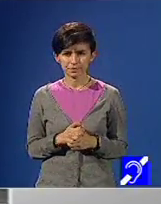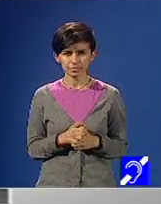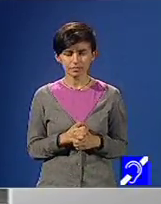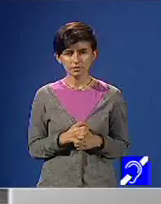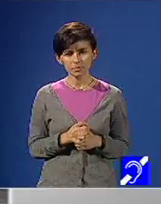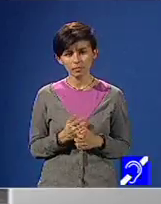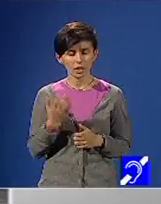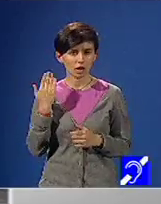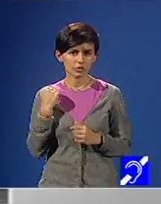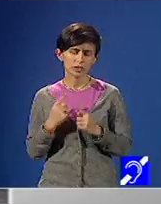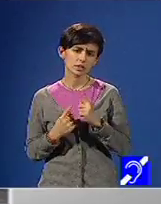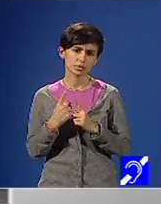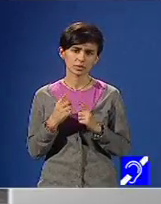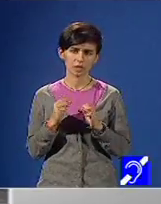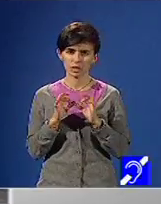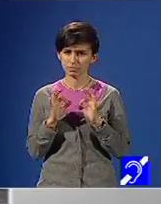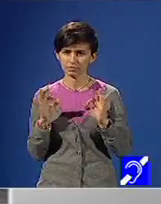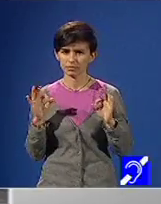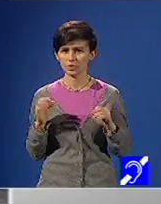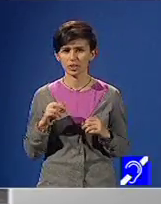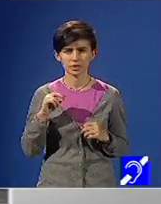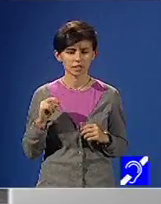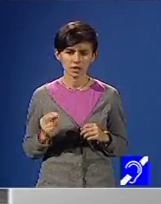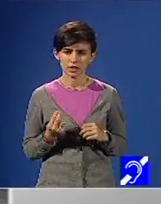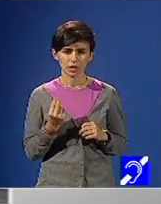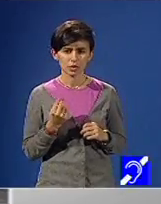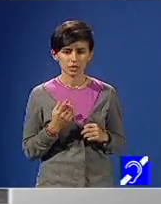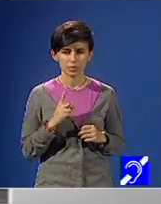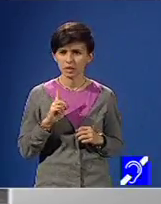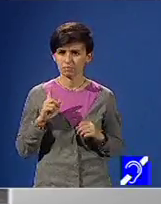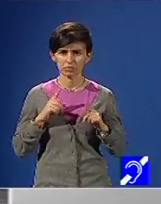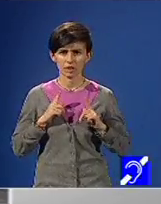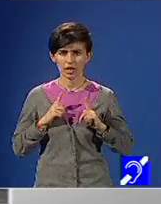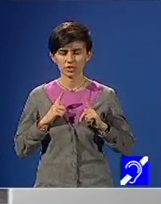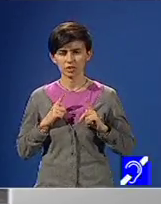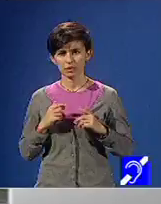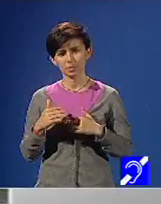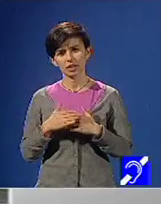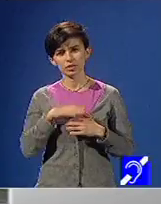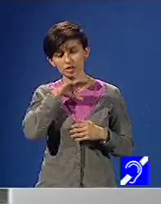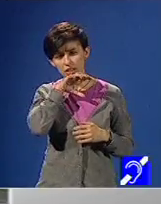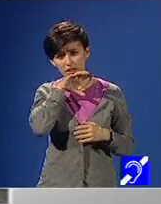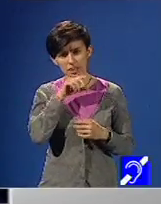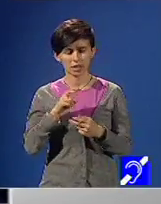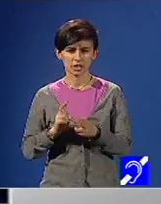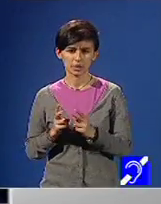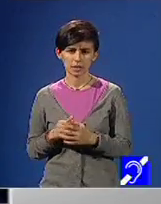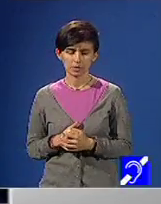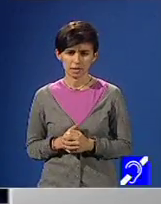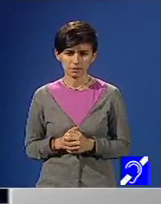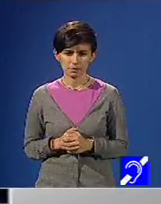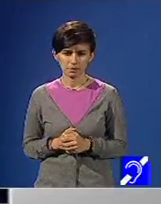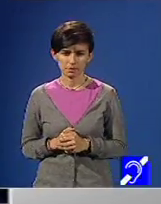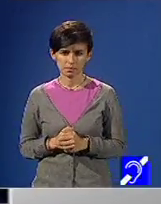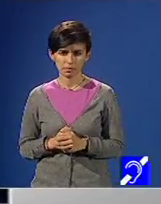Deci au fost niște progrese spectaculoase în prezența câinelui de terapie. Intervenția noastră,